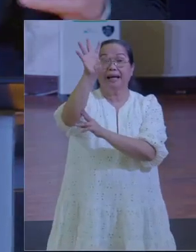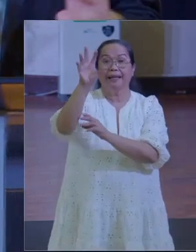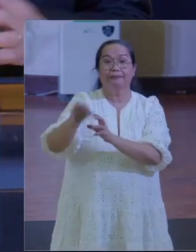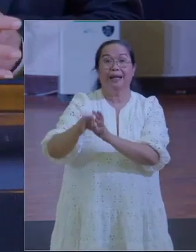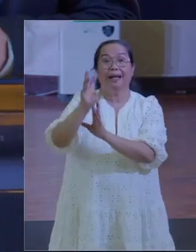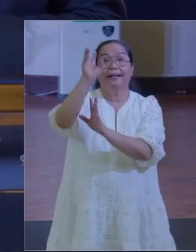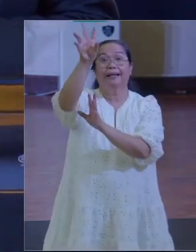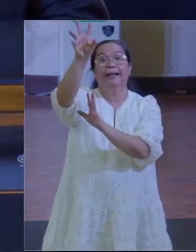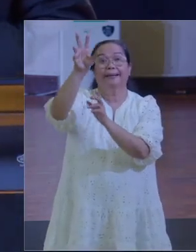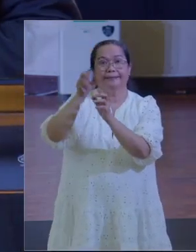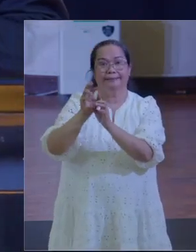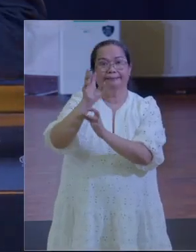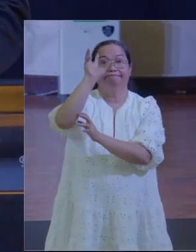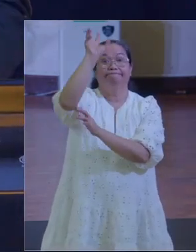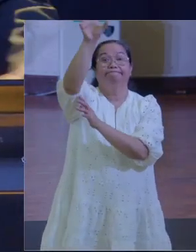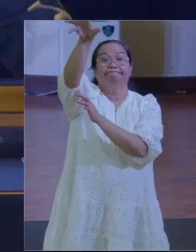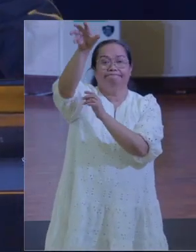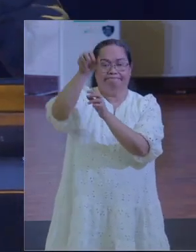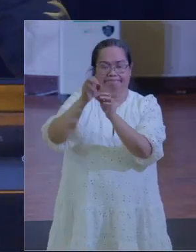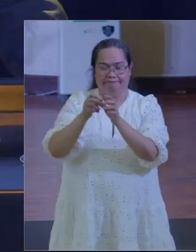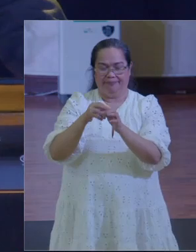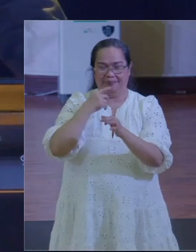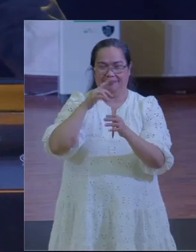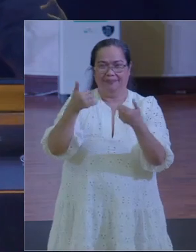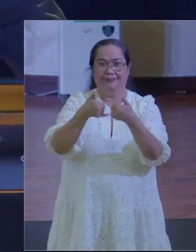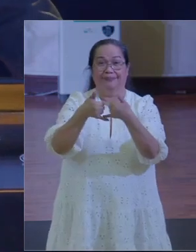barangay, mahilig po talaga sa barangay eh.